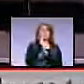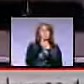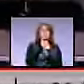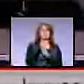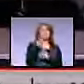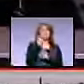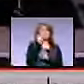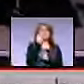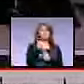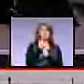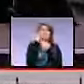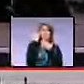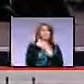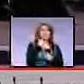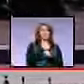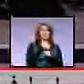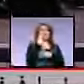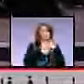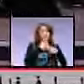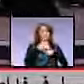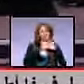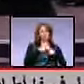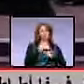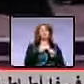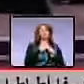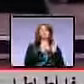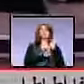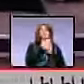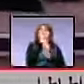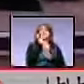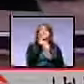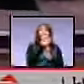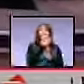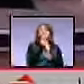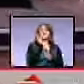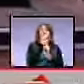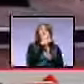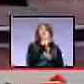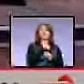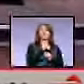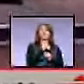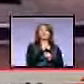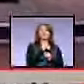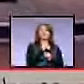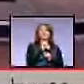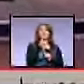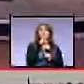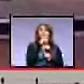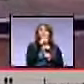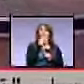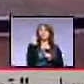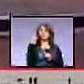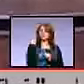الفيلم فسلم عليا وبيحضني فمسكني كده من كتفي وبص في عينيا وقال لي, قال لي لا